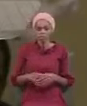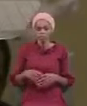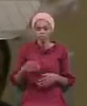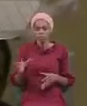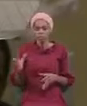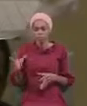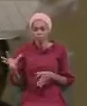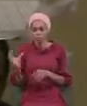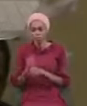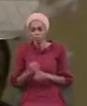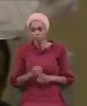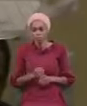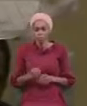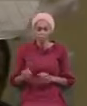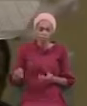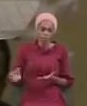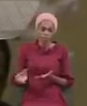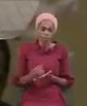sabbat